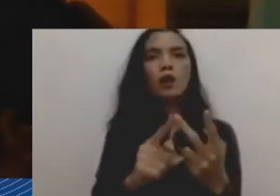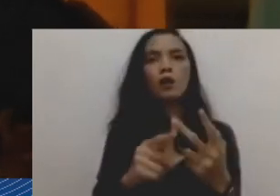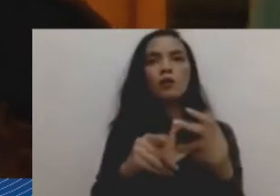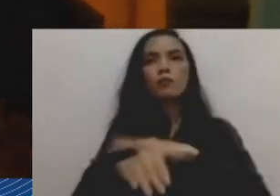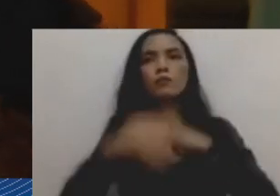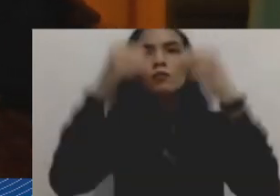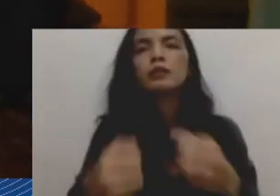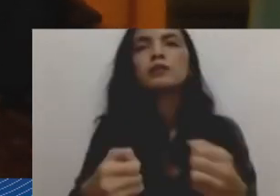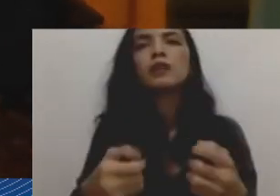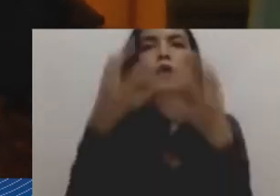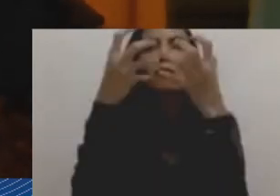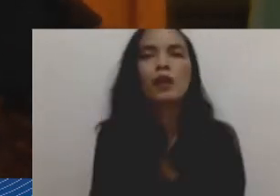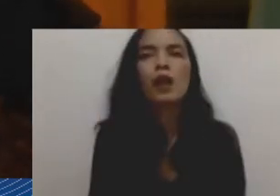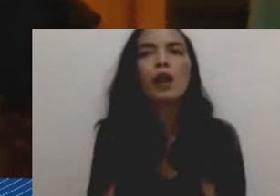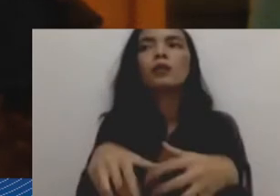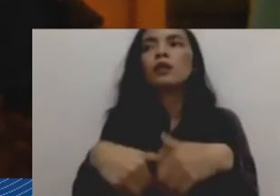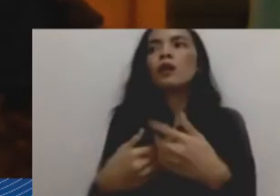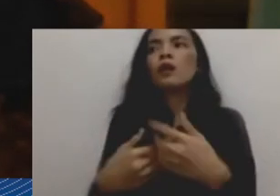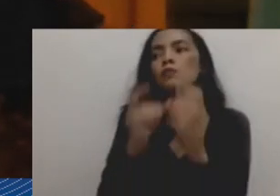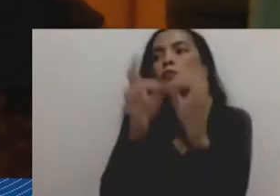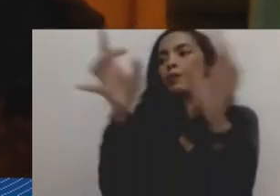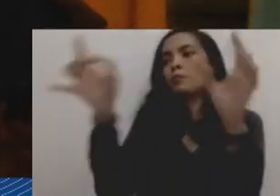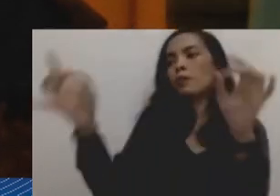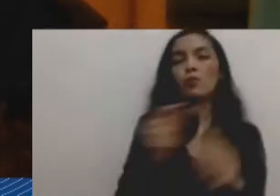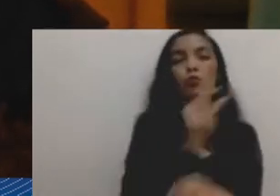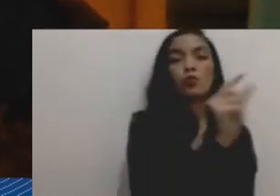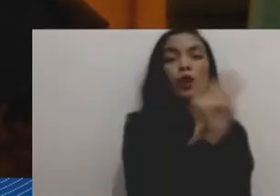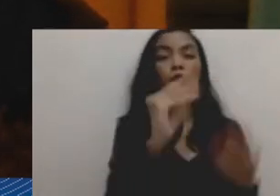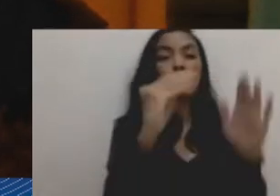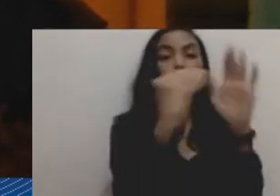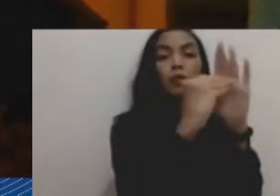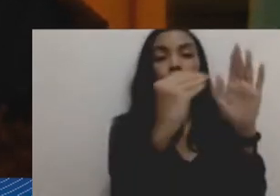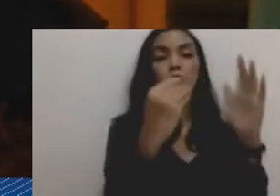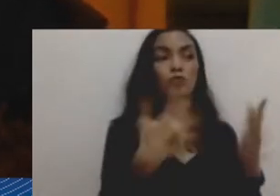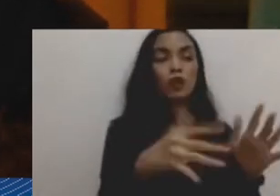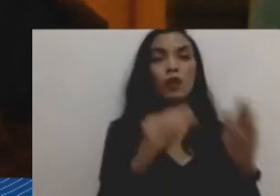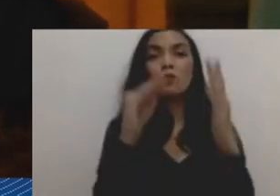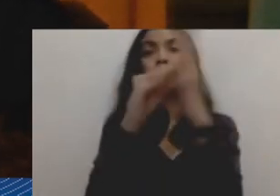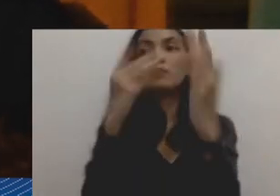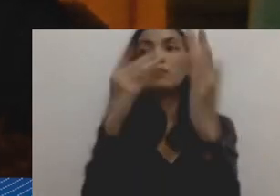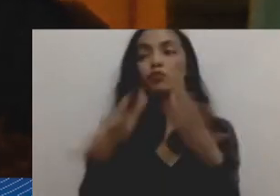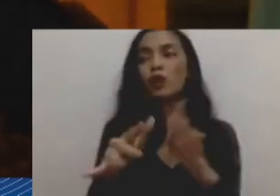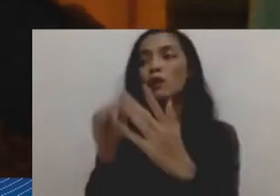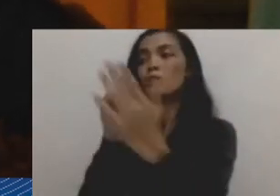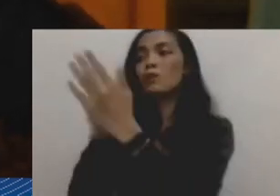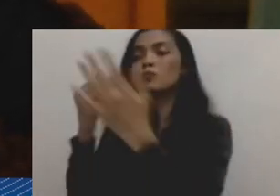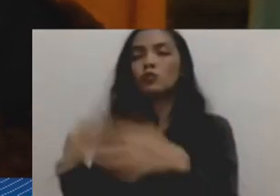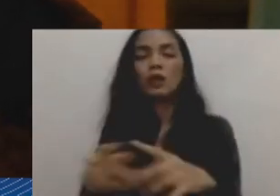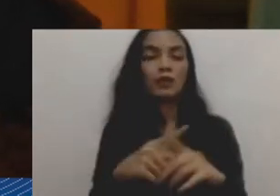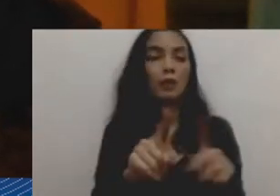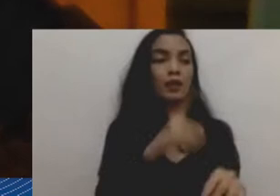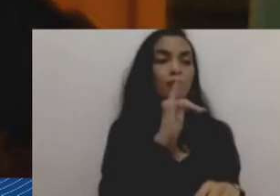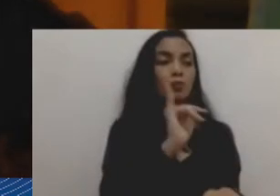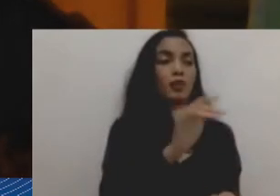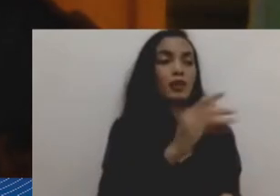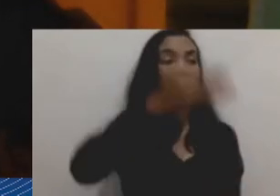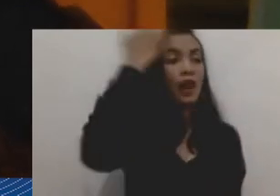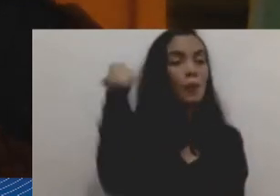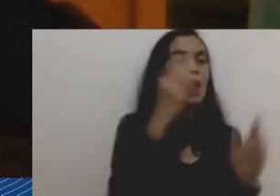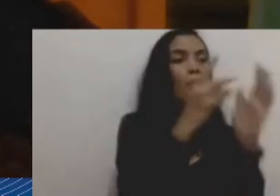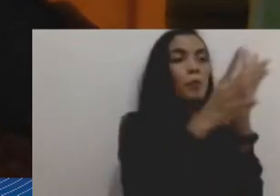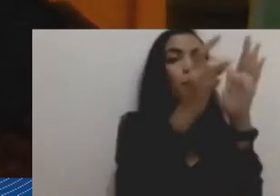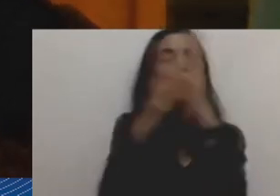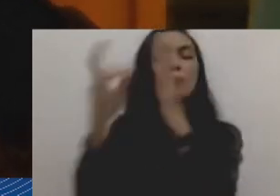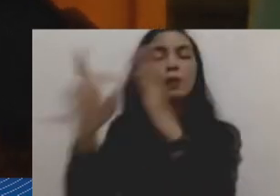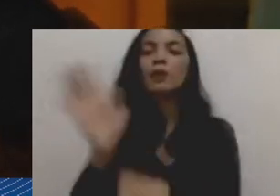di berbagai undang-undang yang sudah termaktub, tapi bukan berarti undang-undang ini kemudian patah, tapi diharapkan undang-undang ini bisa